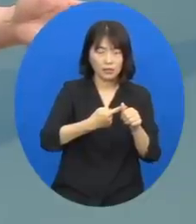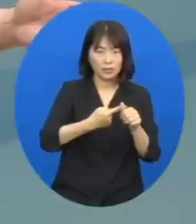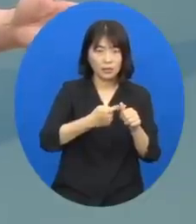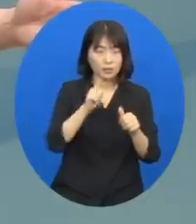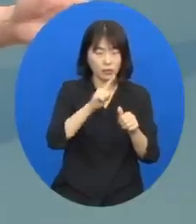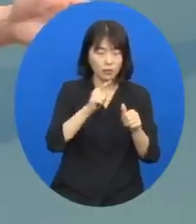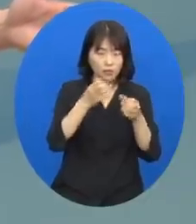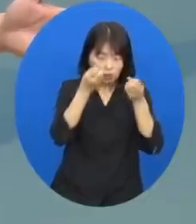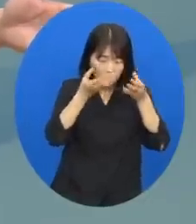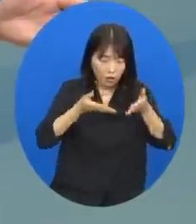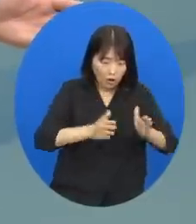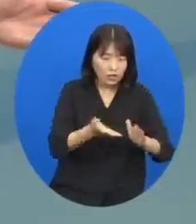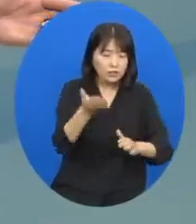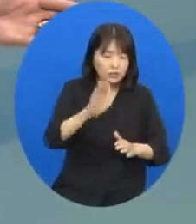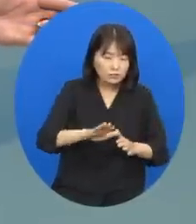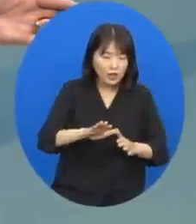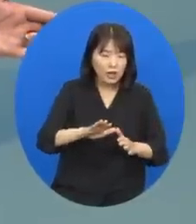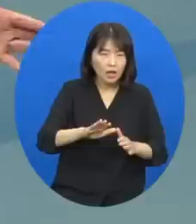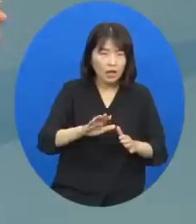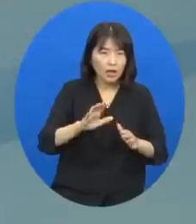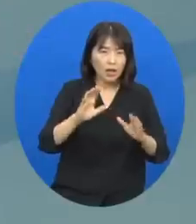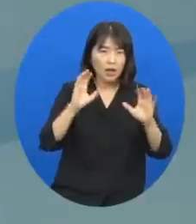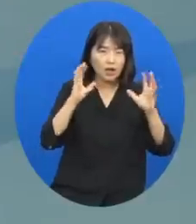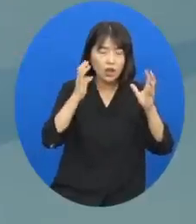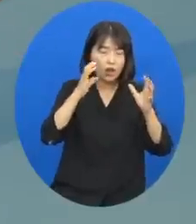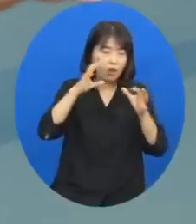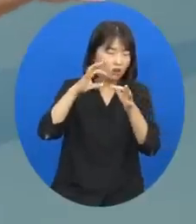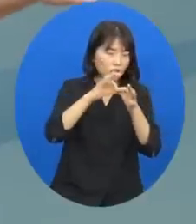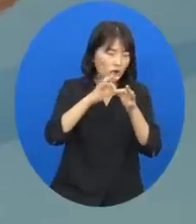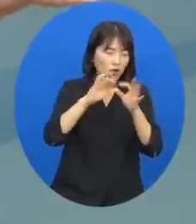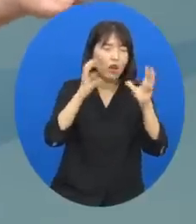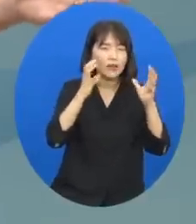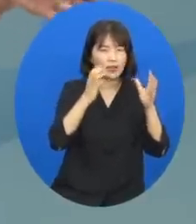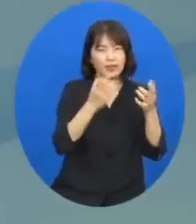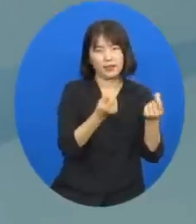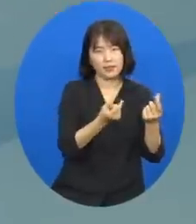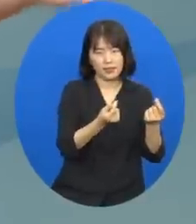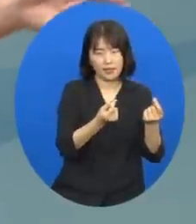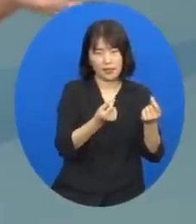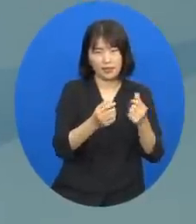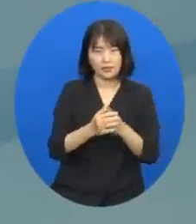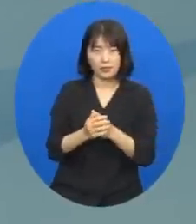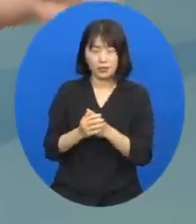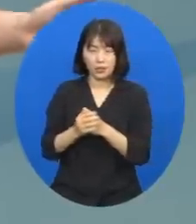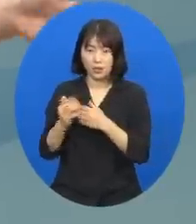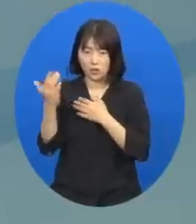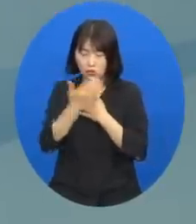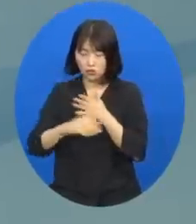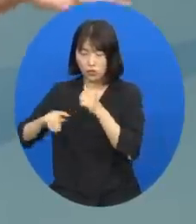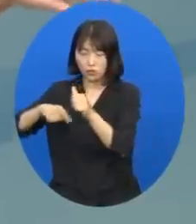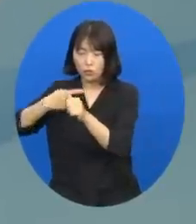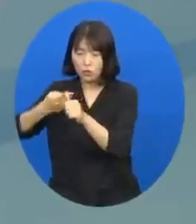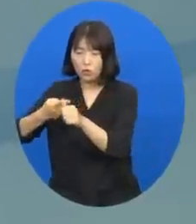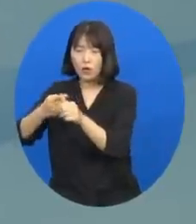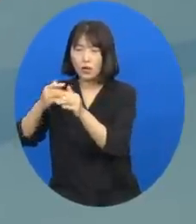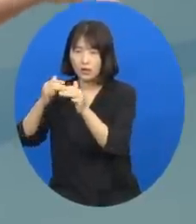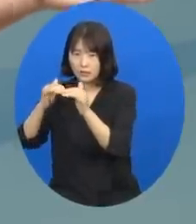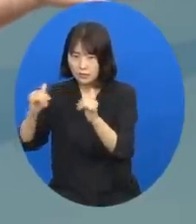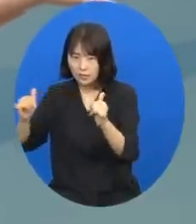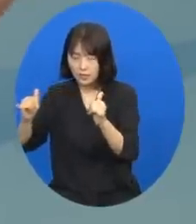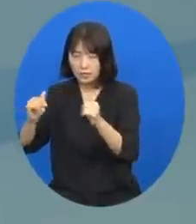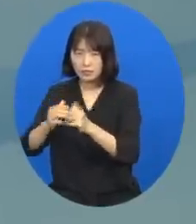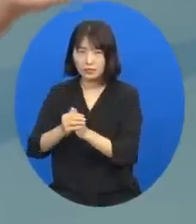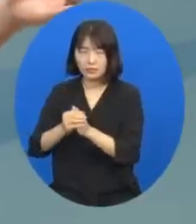아직 영적으로 어린아이 를 말합니다 반면에 육에 속한 드는 아직 거듭나지 않은 자연이 늘